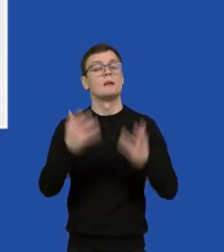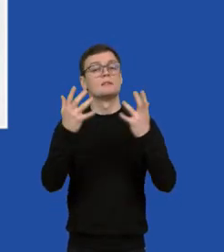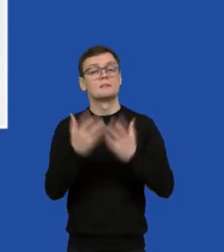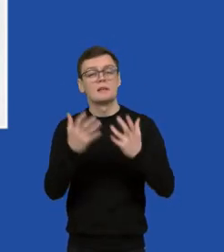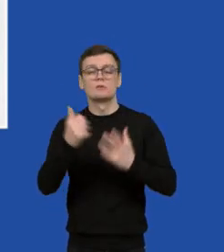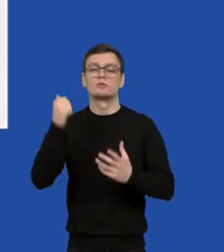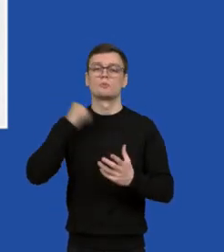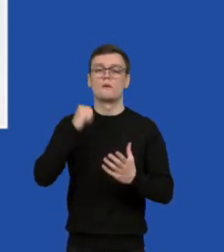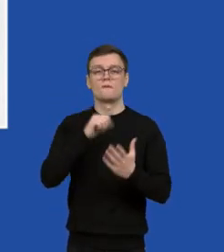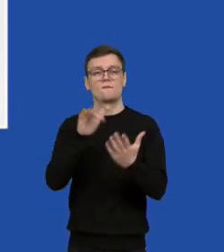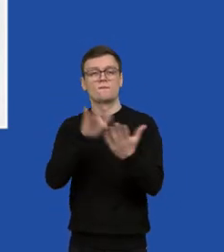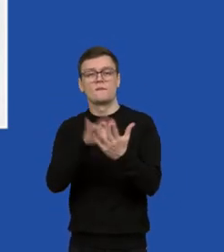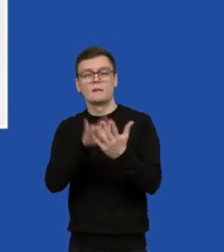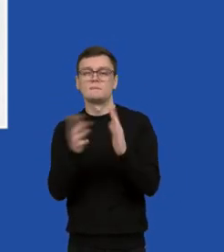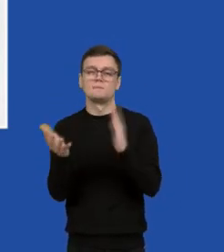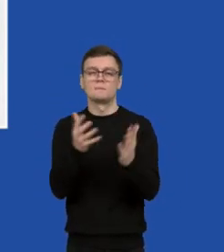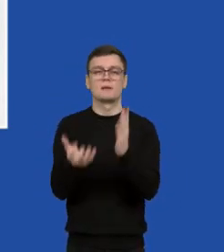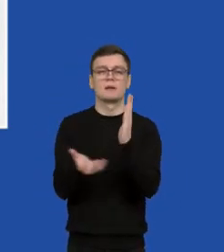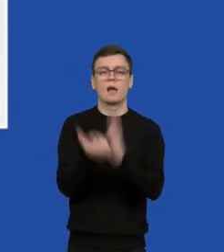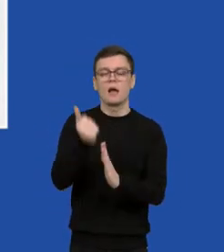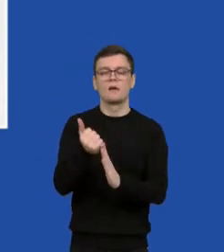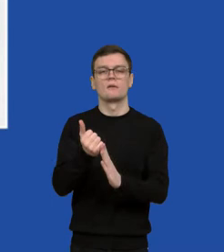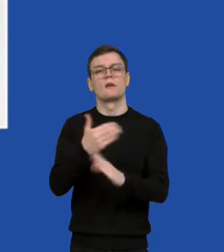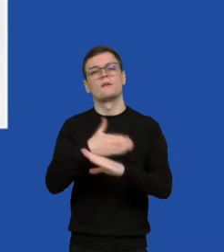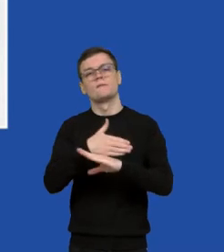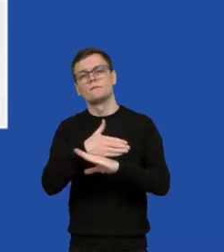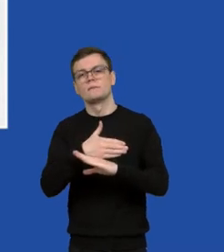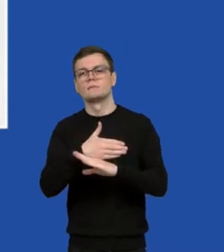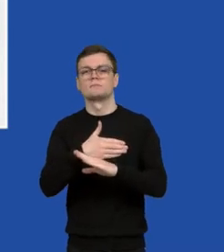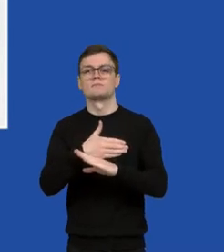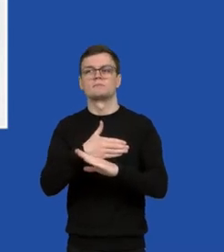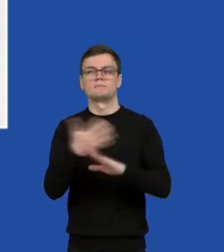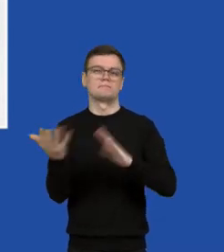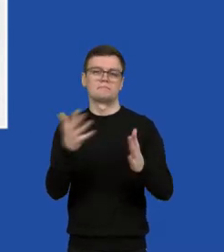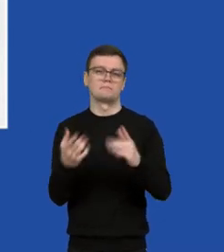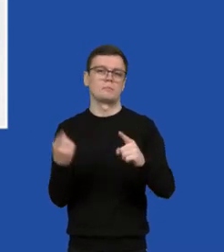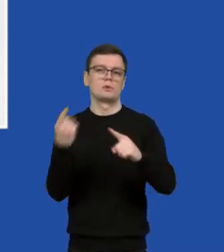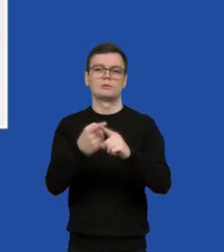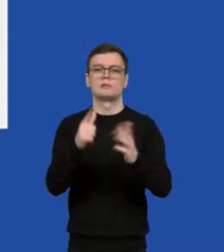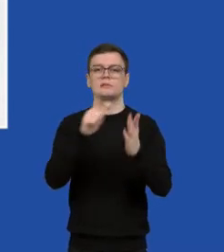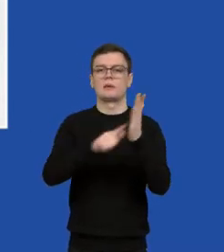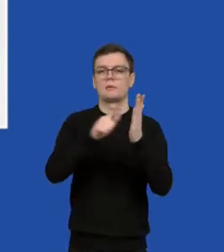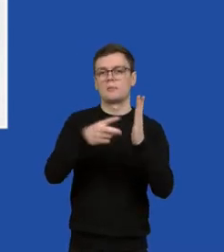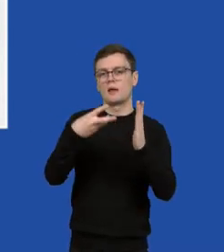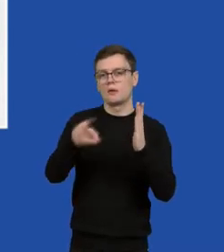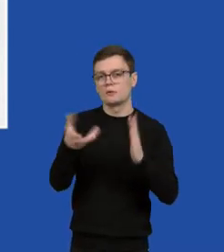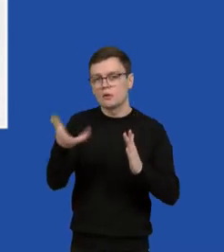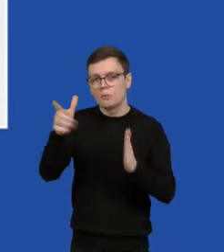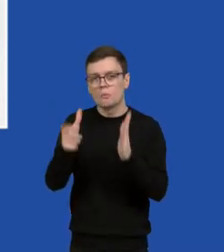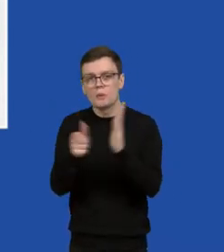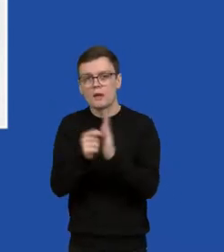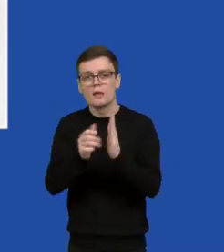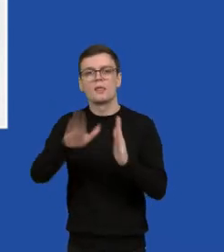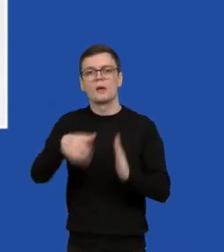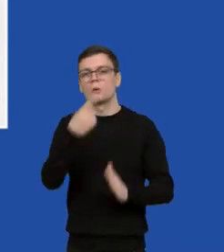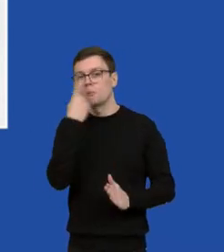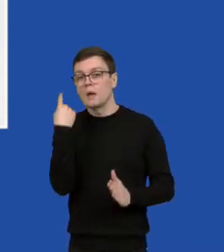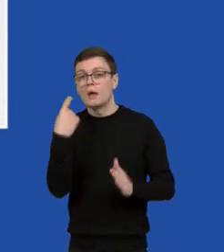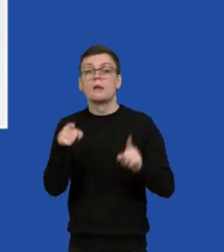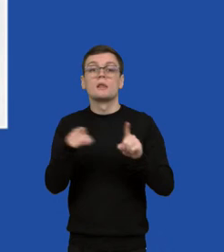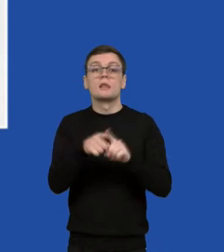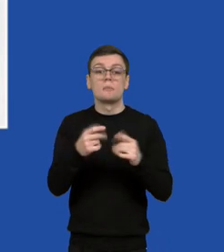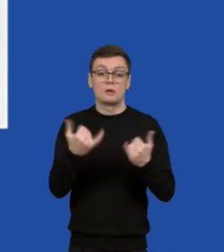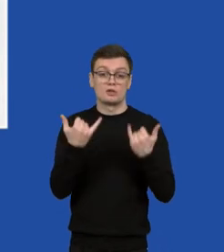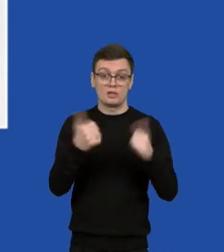žmonės gautų vidutiniškai per 70 eurų didesnės pensijas nei pernai ir apie 20 eurų didesnės negu gauna